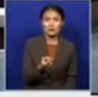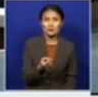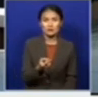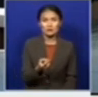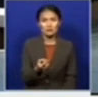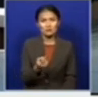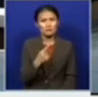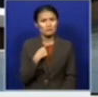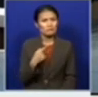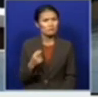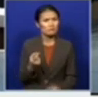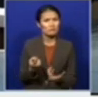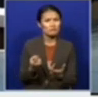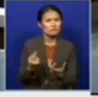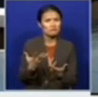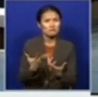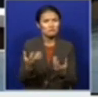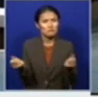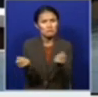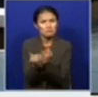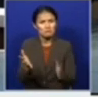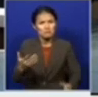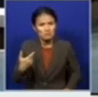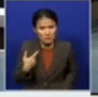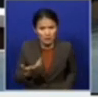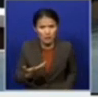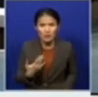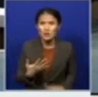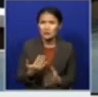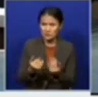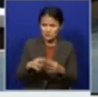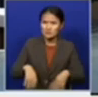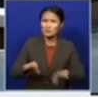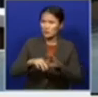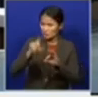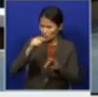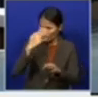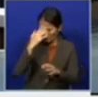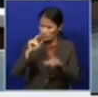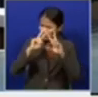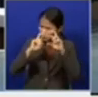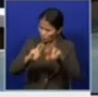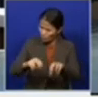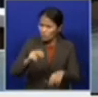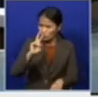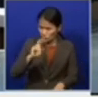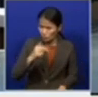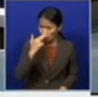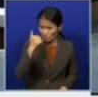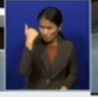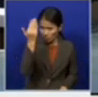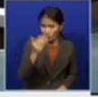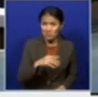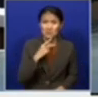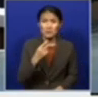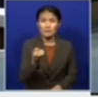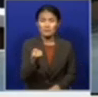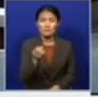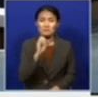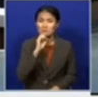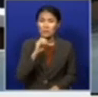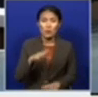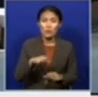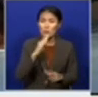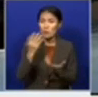CPTPP จะทำให้ไทยฝ่าด่านข้อตกลง USMCA เพื่อเข้าไปเก็บเกี่ยวผลประโยชน์จากประเทศแคนาดาและ